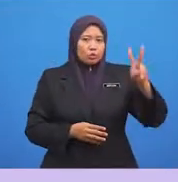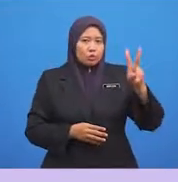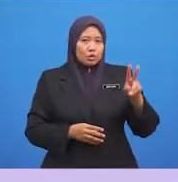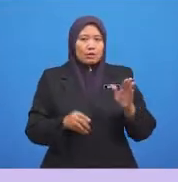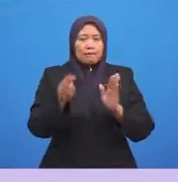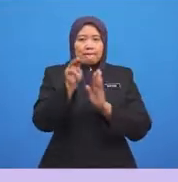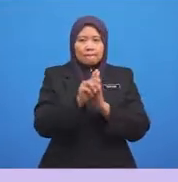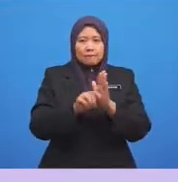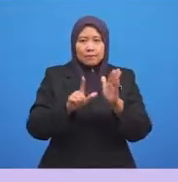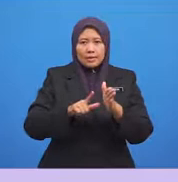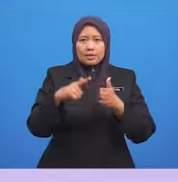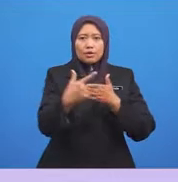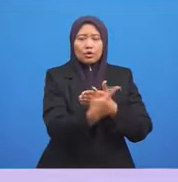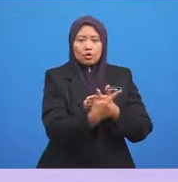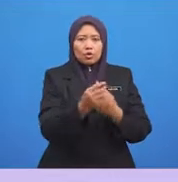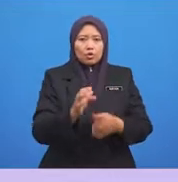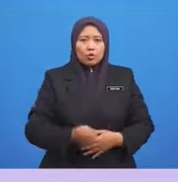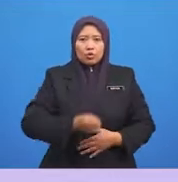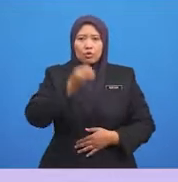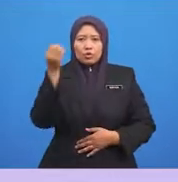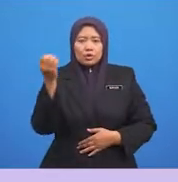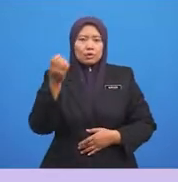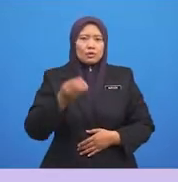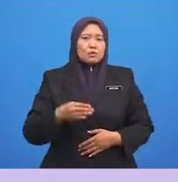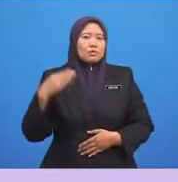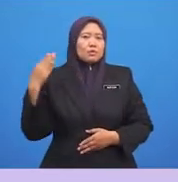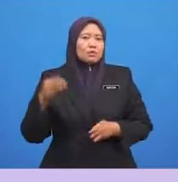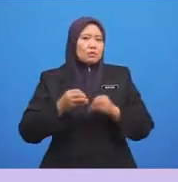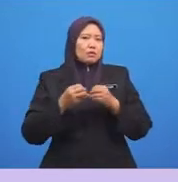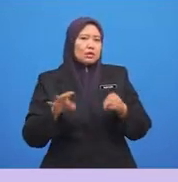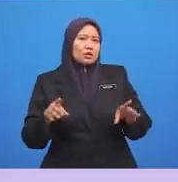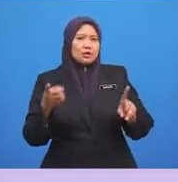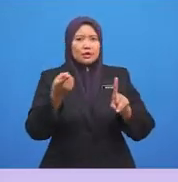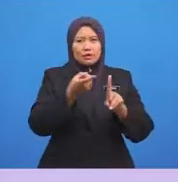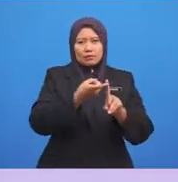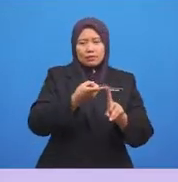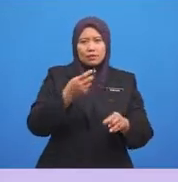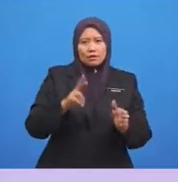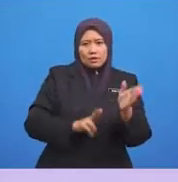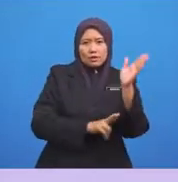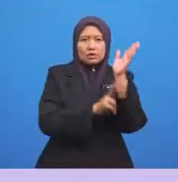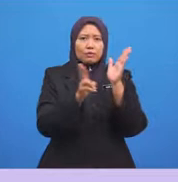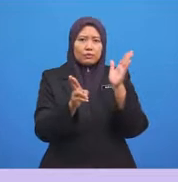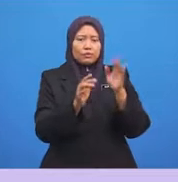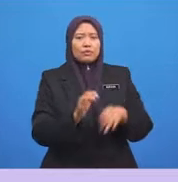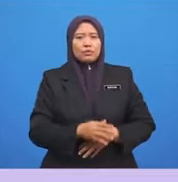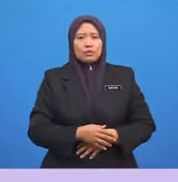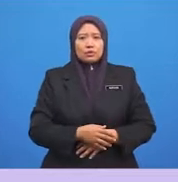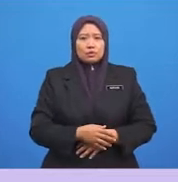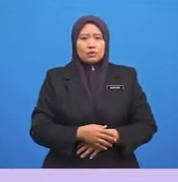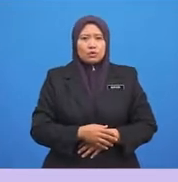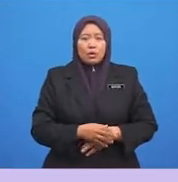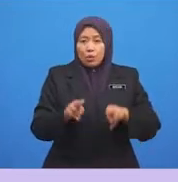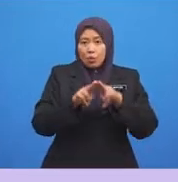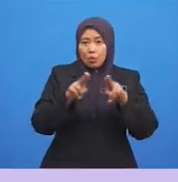melentur buluh biarlah ketika rebung. Yang ketiga, yang kita biasa dengar, ukur